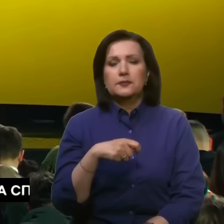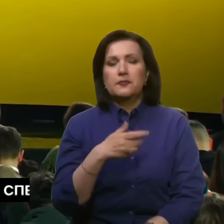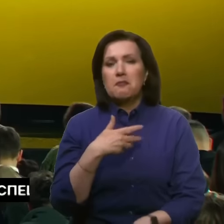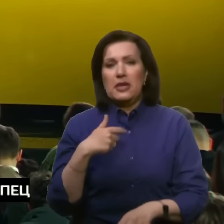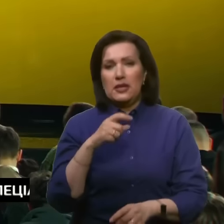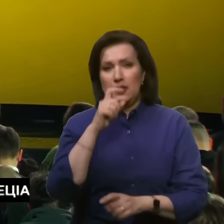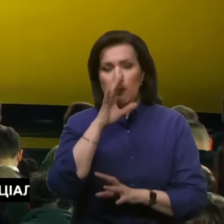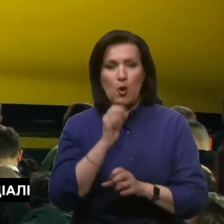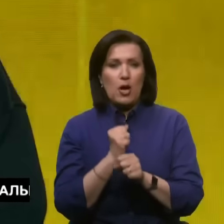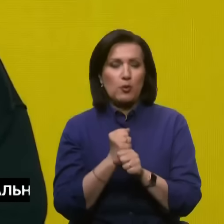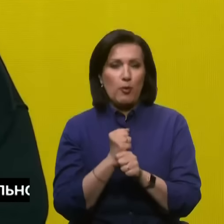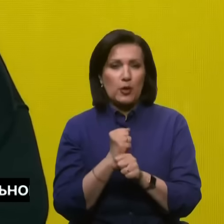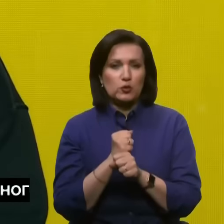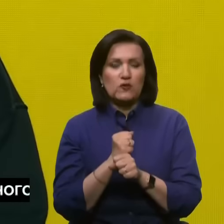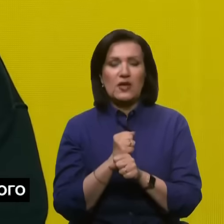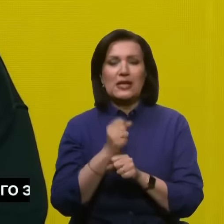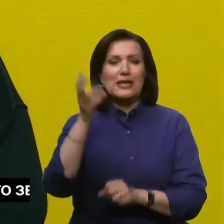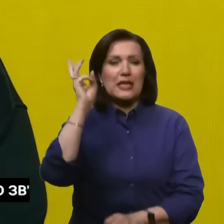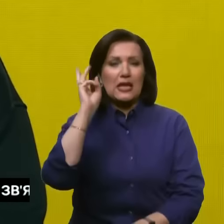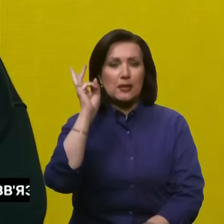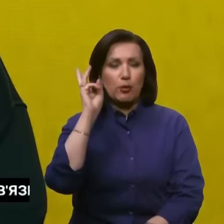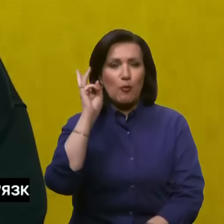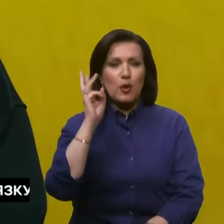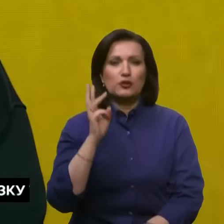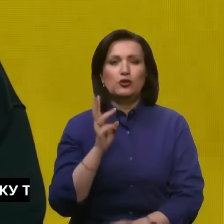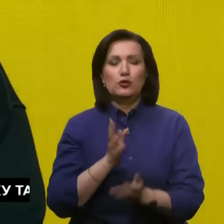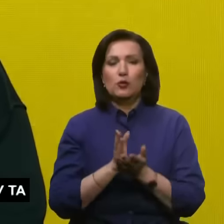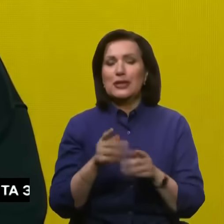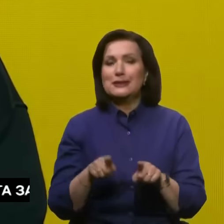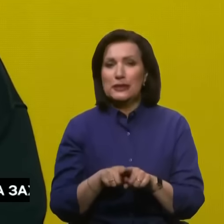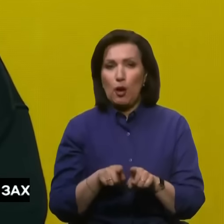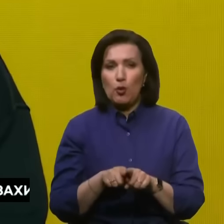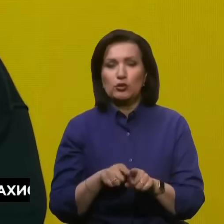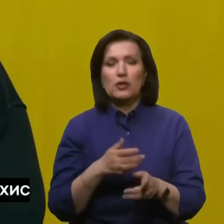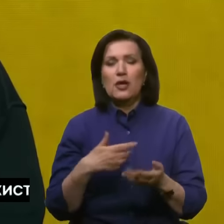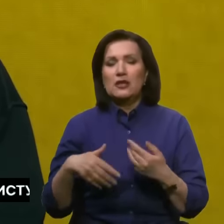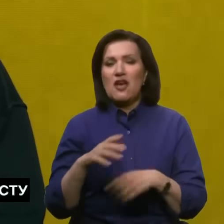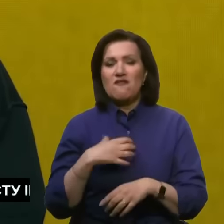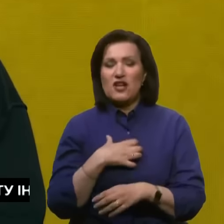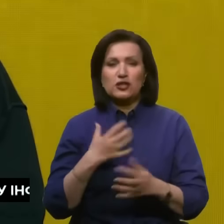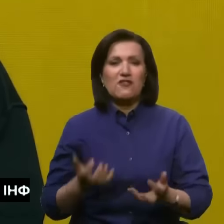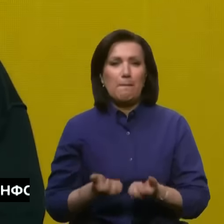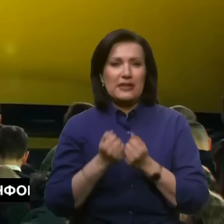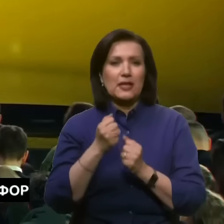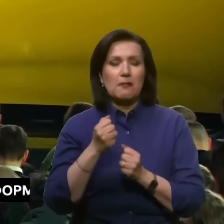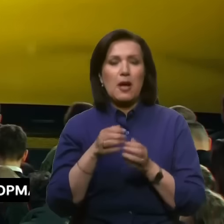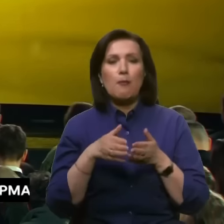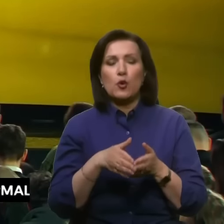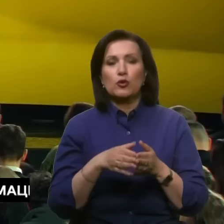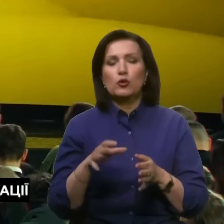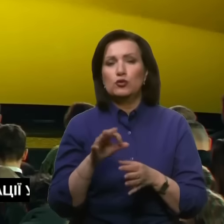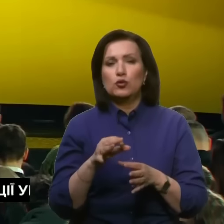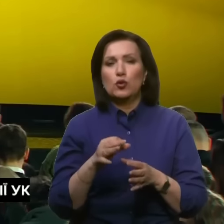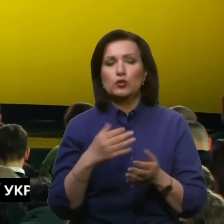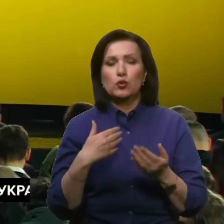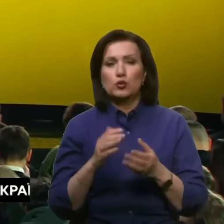Ми непогано попрацювали. І на дипломатичному треті також нам важлива підтримка Португалії, що стосується